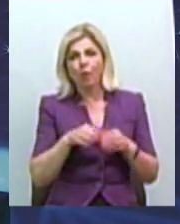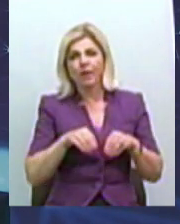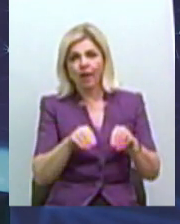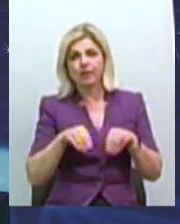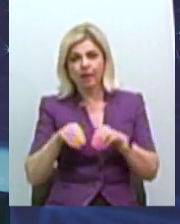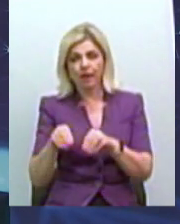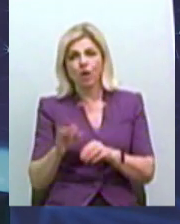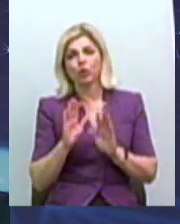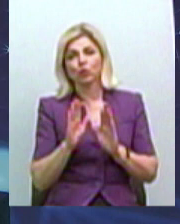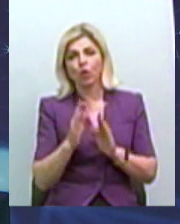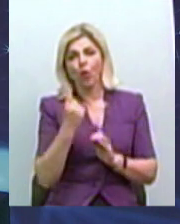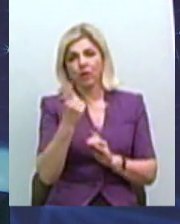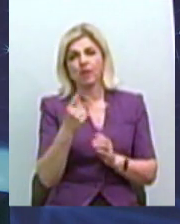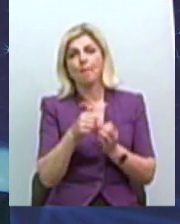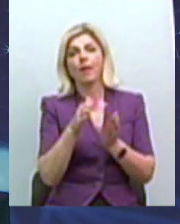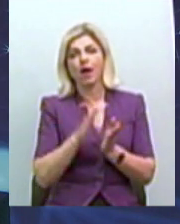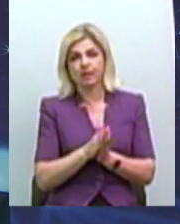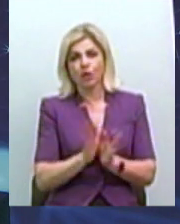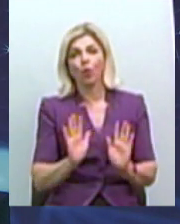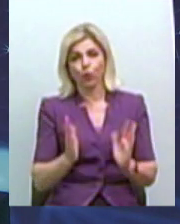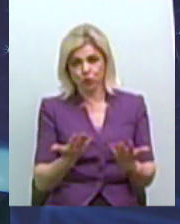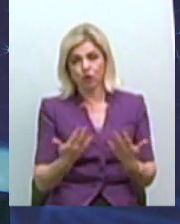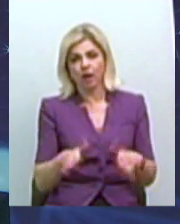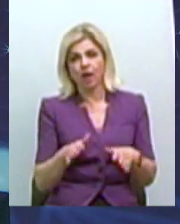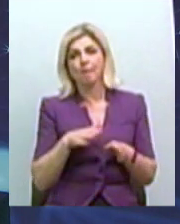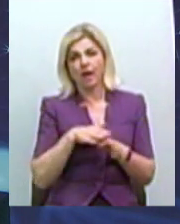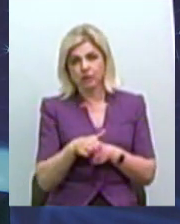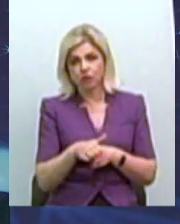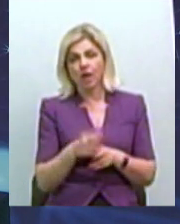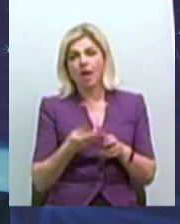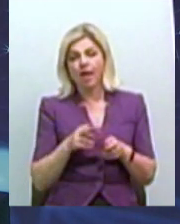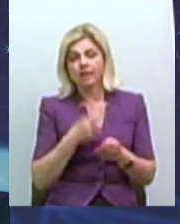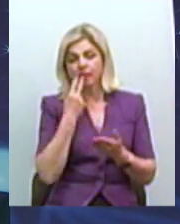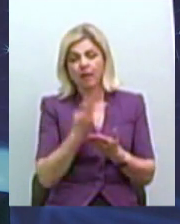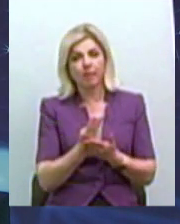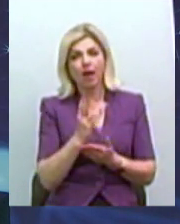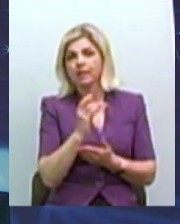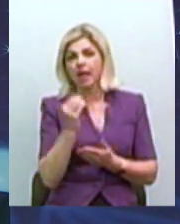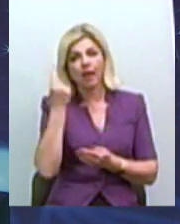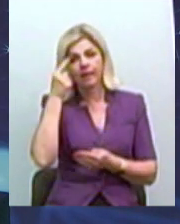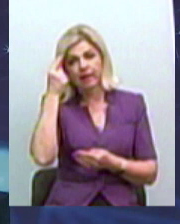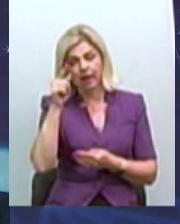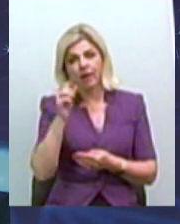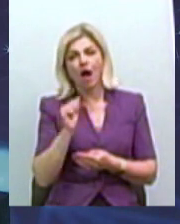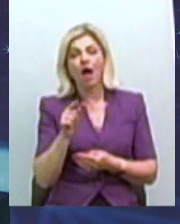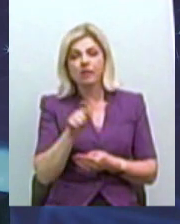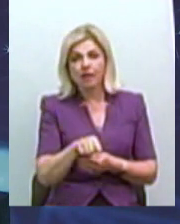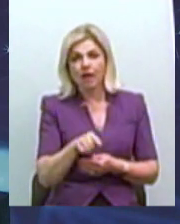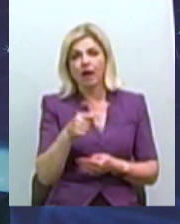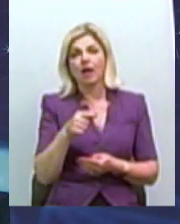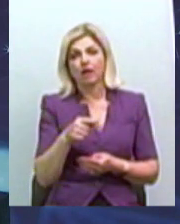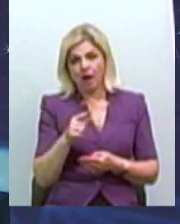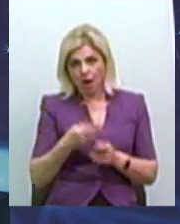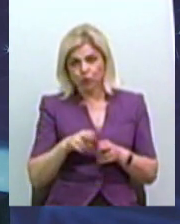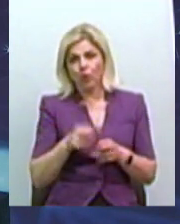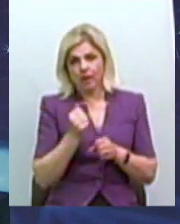опытные партии этого произошли. То есть это действительно демонстрация не идей стартапов, а тех стартапов, которые сделали уже первые